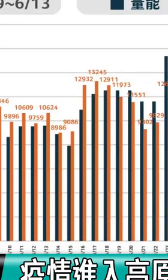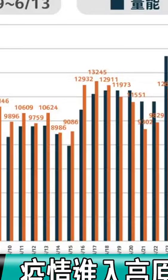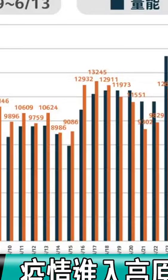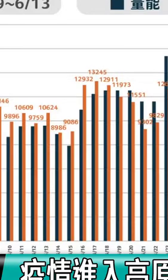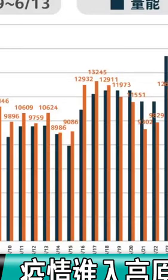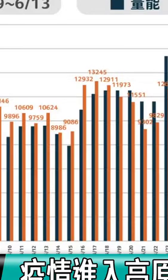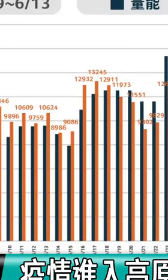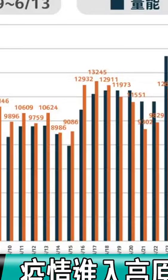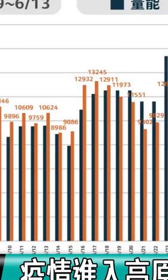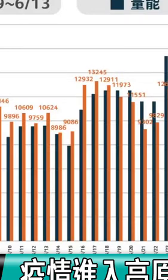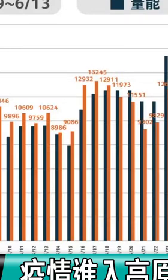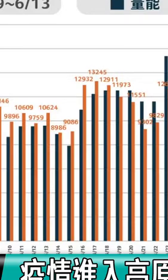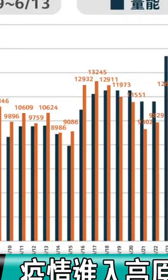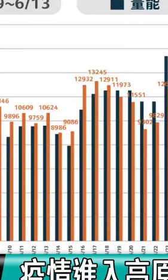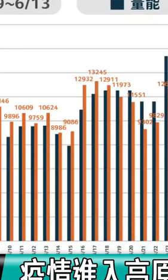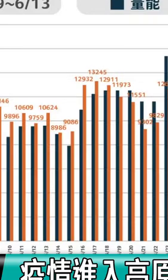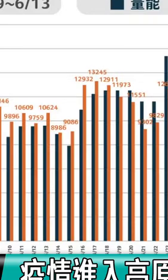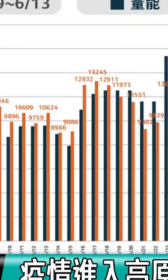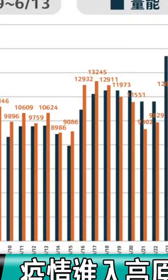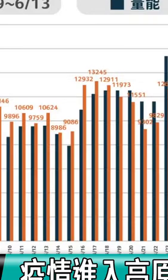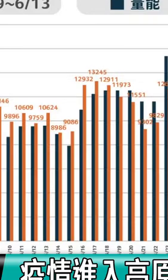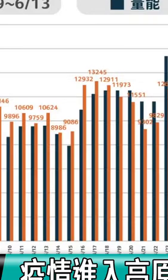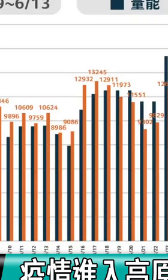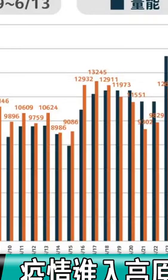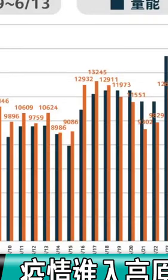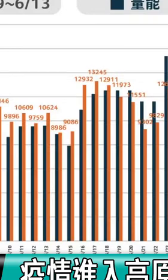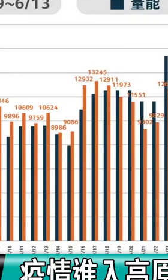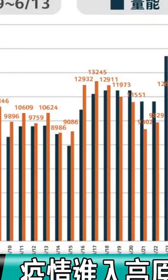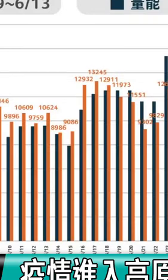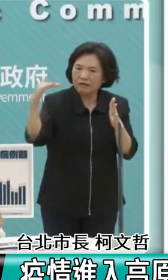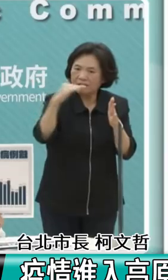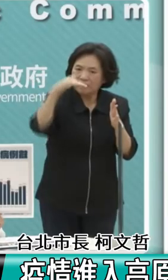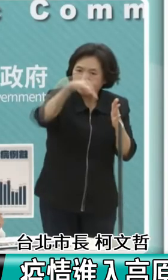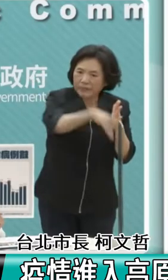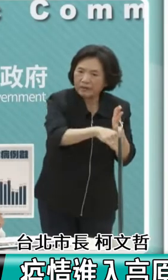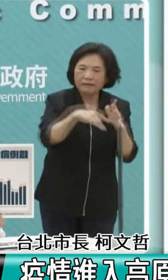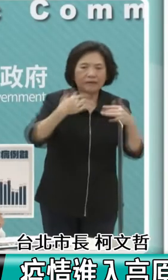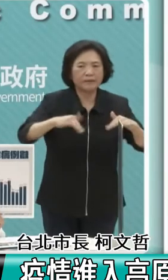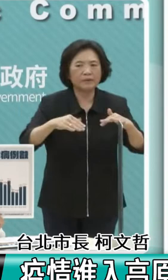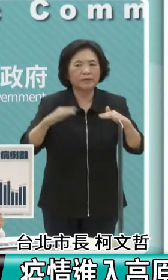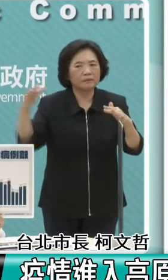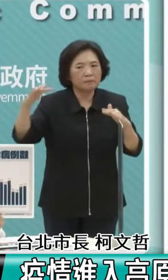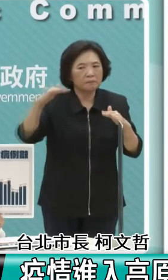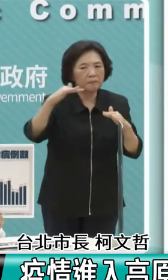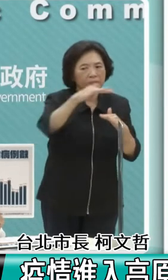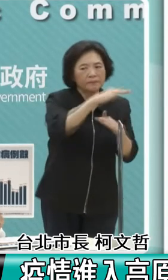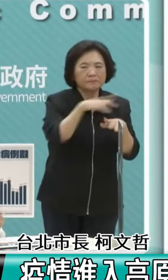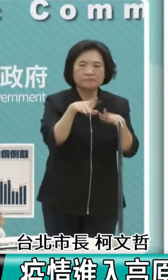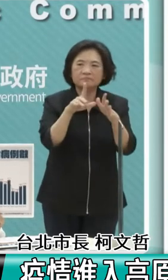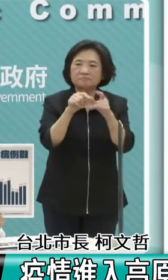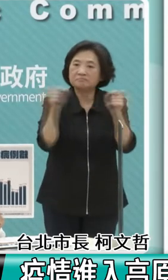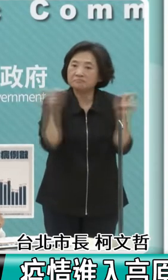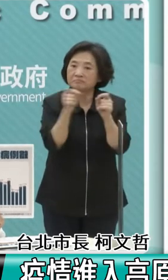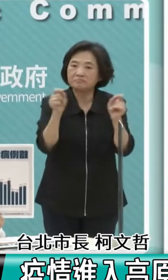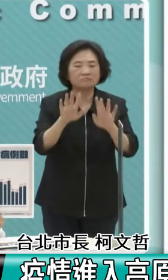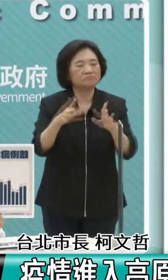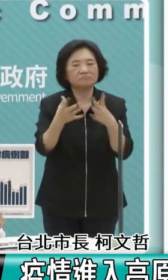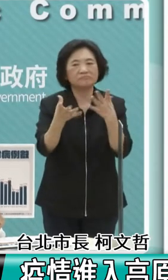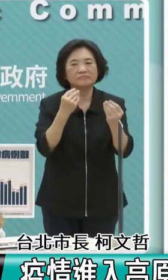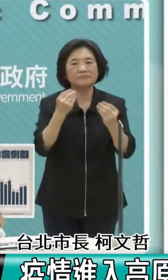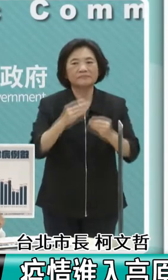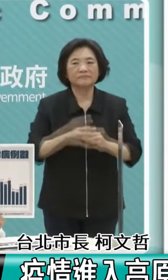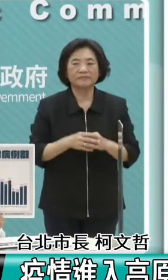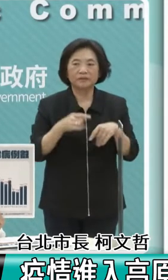峰。 至于这高原期还会维持多久哈，不知道。不过我们还是有